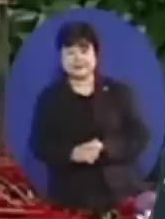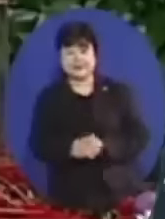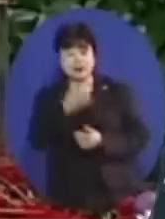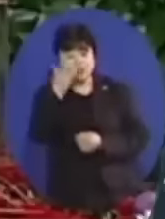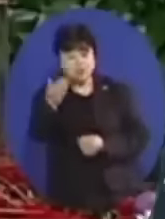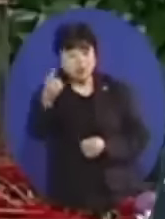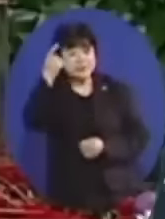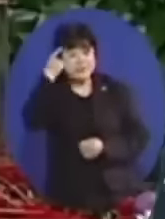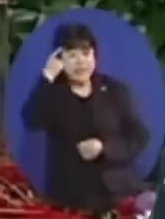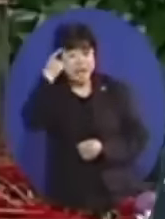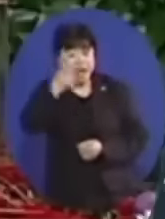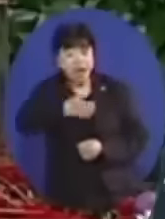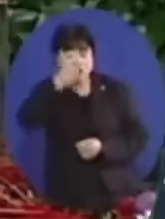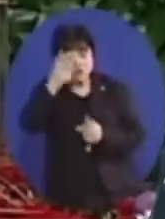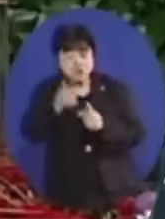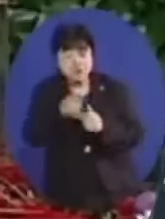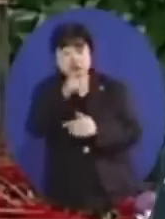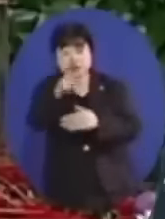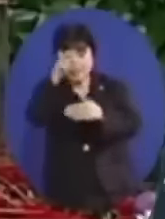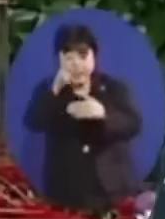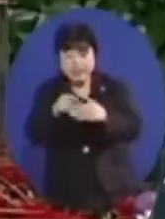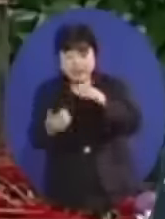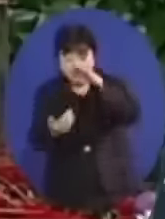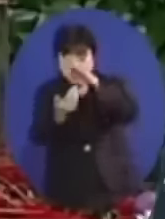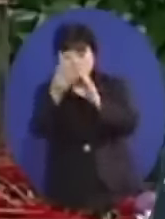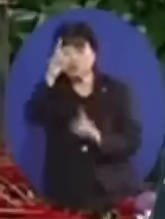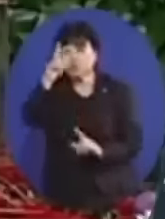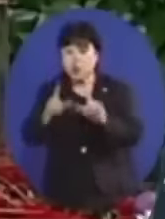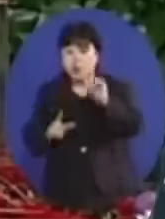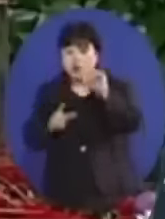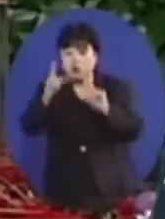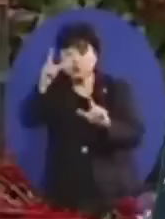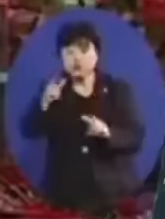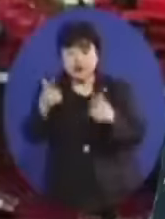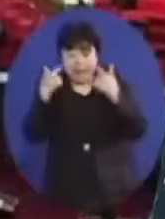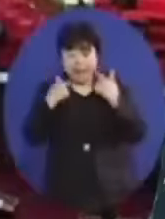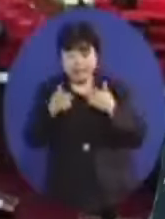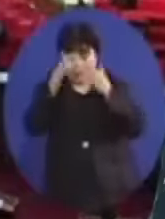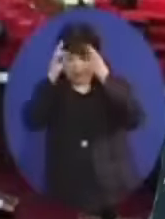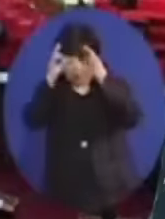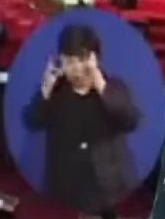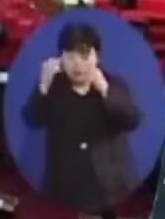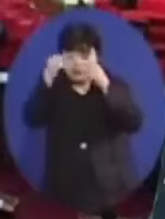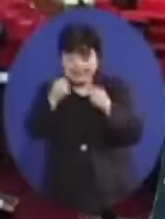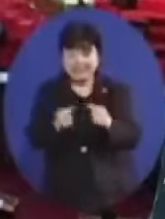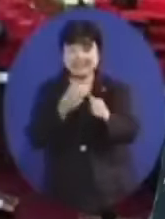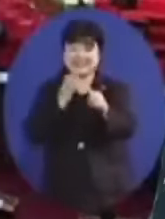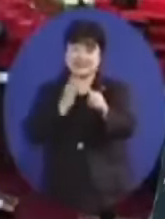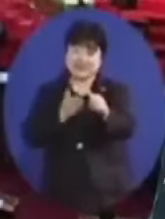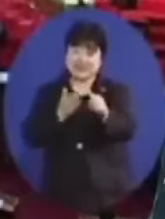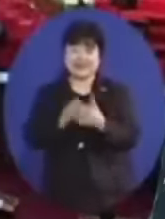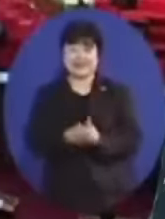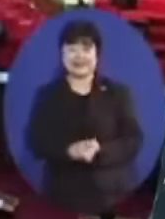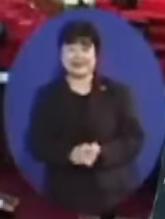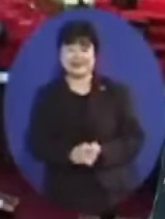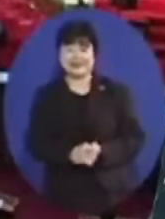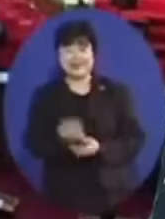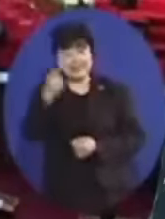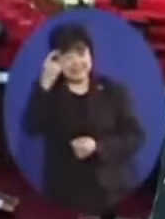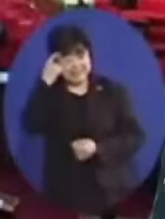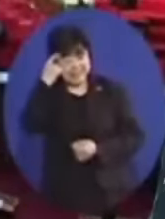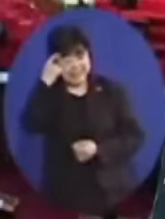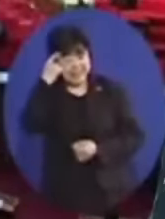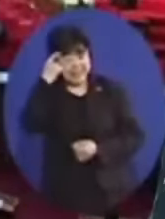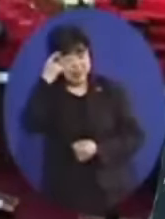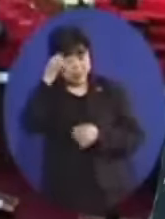여러분의 생각과 꿈이 예수 그리스도 안에서 이루어지는 모습을 늘 바라보면서 살아가시기 바랍니다. 생각은